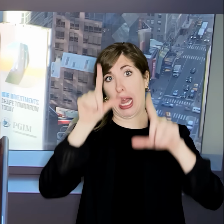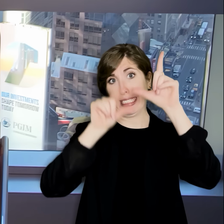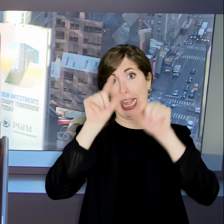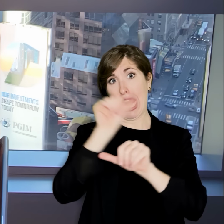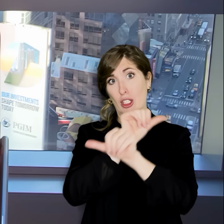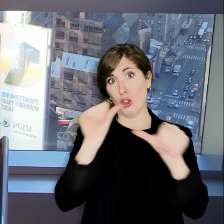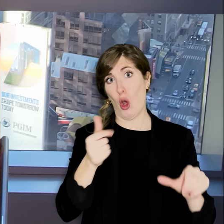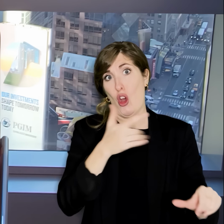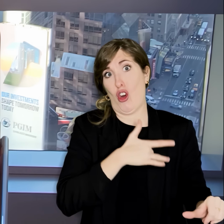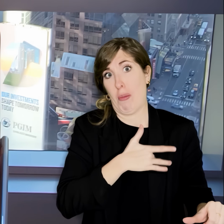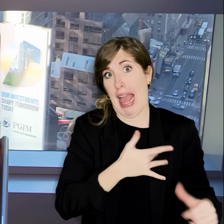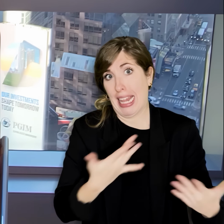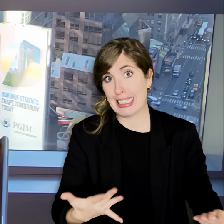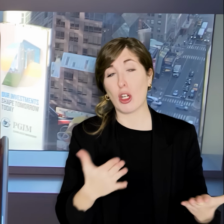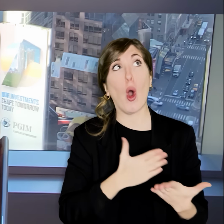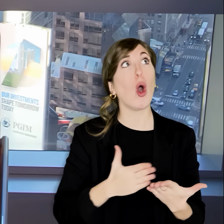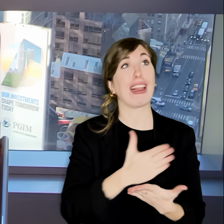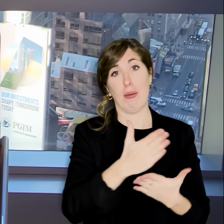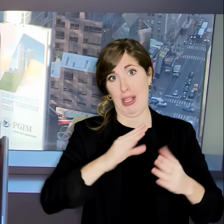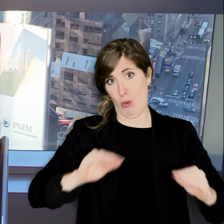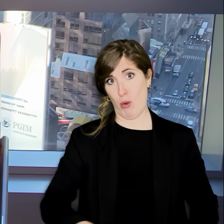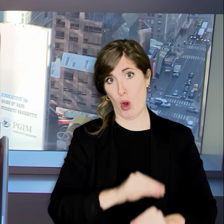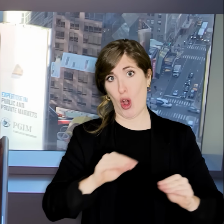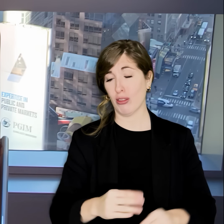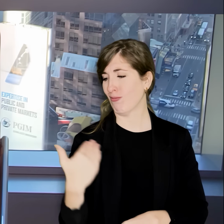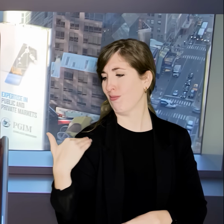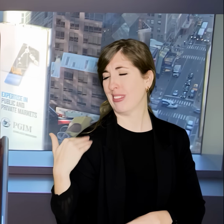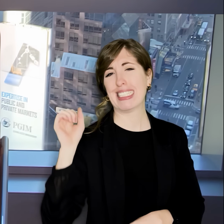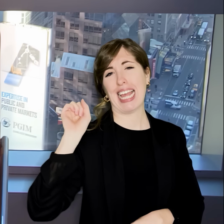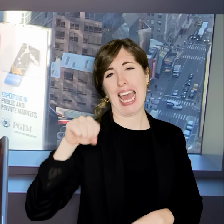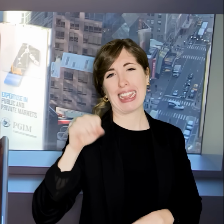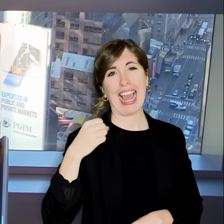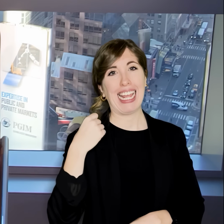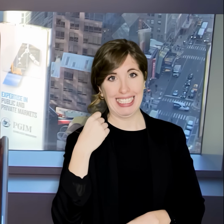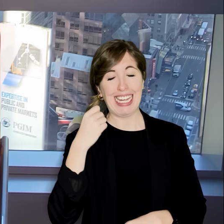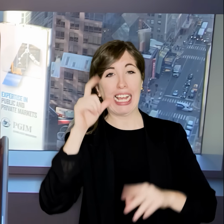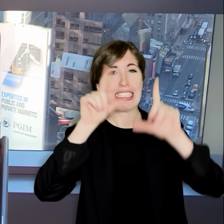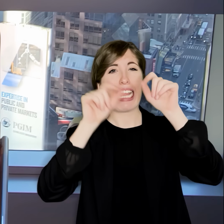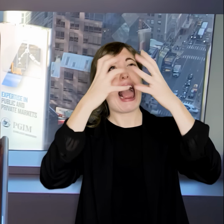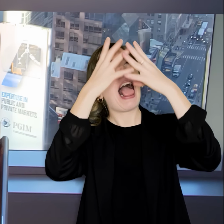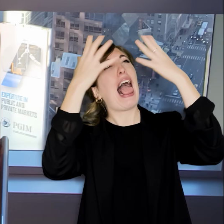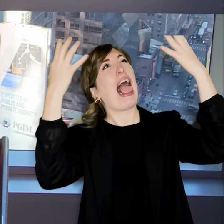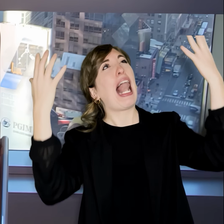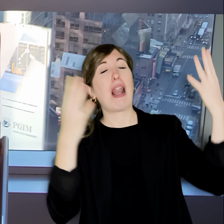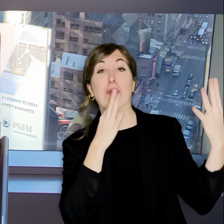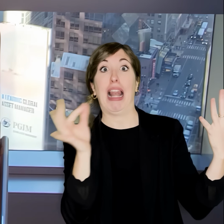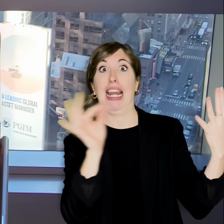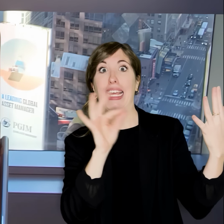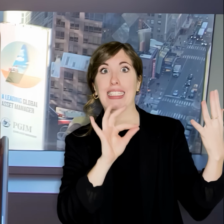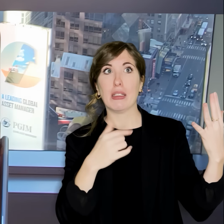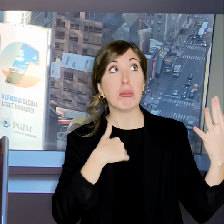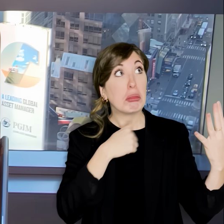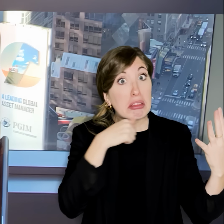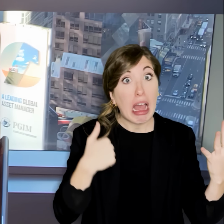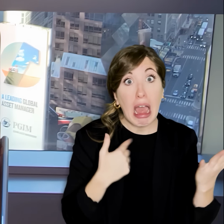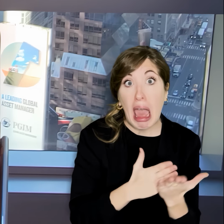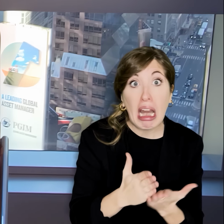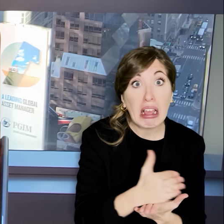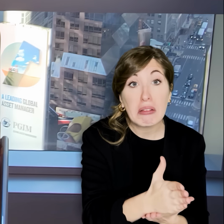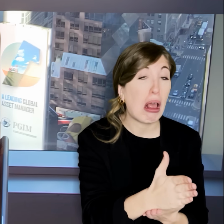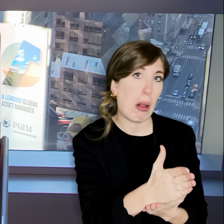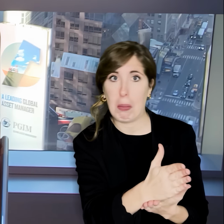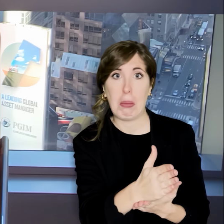certo per orientarci Ok Tra l'altro ieri qui in S c'era una stellata che si vedeva tutto era una meraviglia però non mi serviva per orientare mi serviva per fare